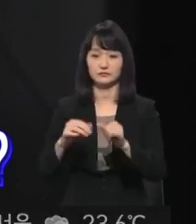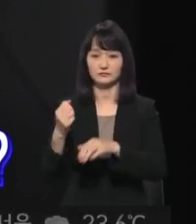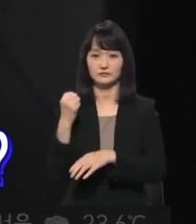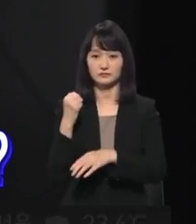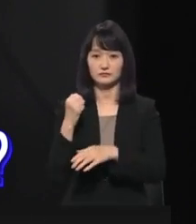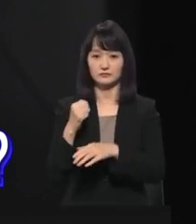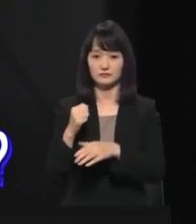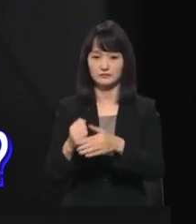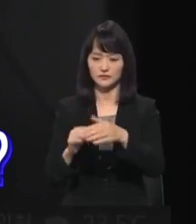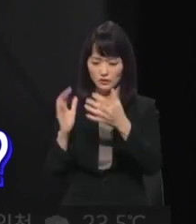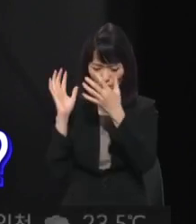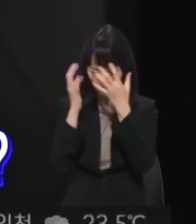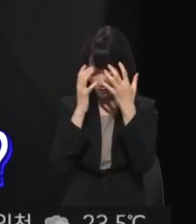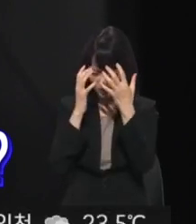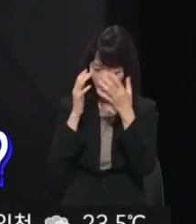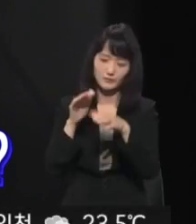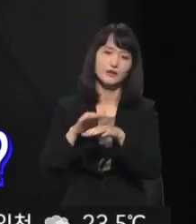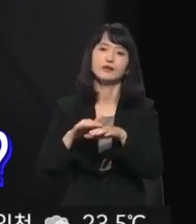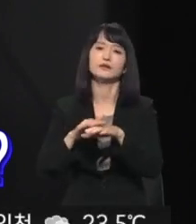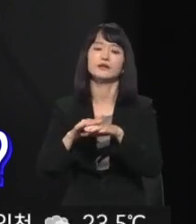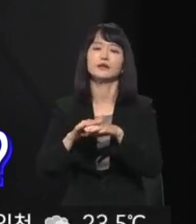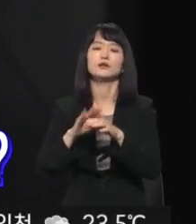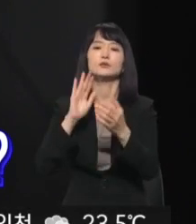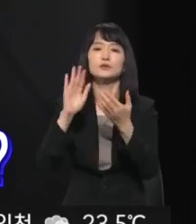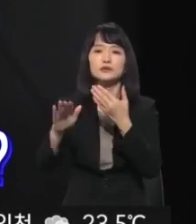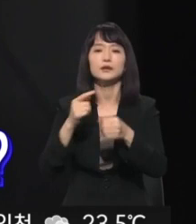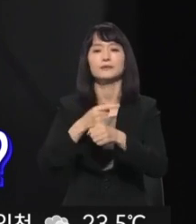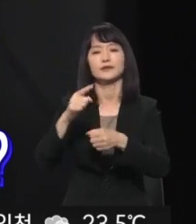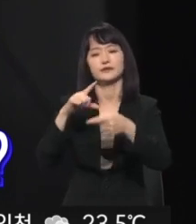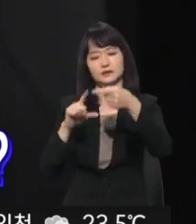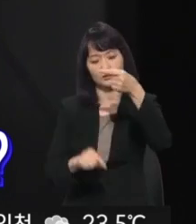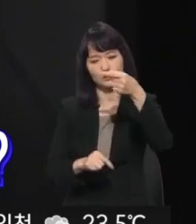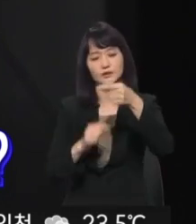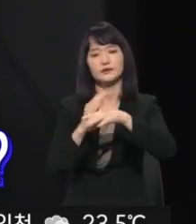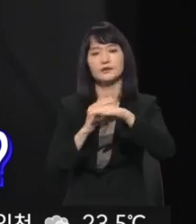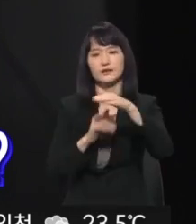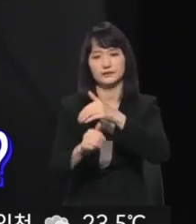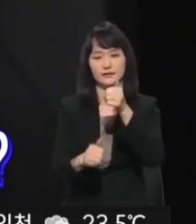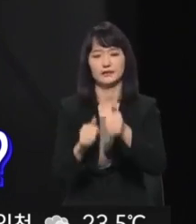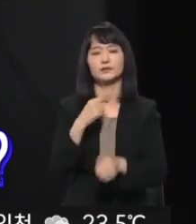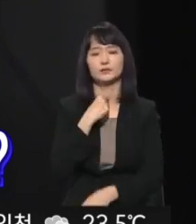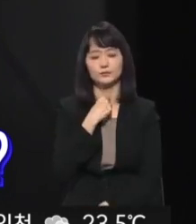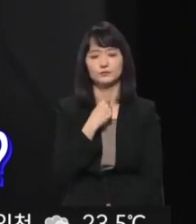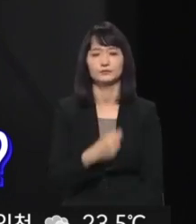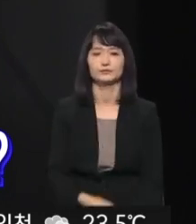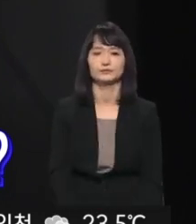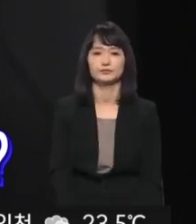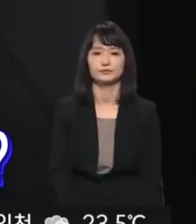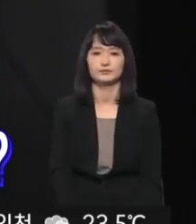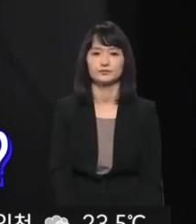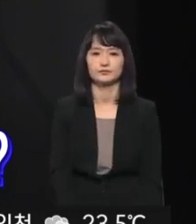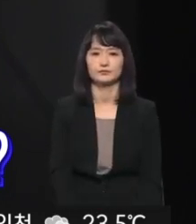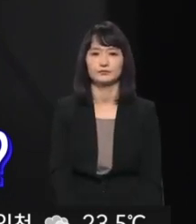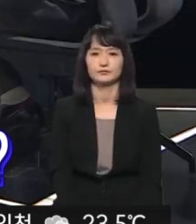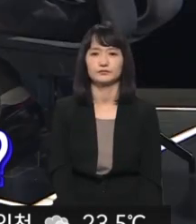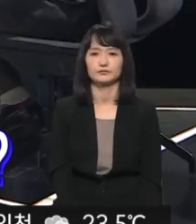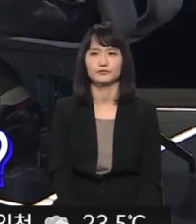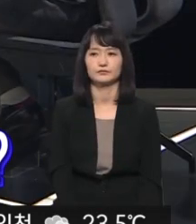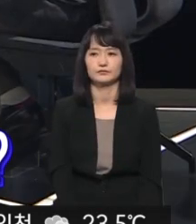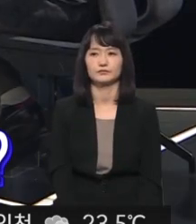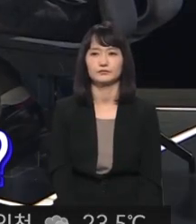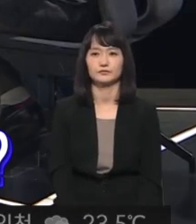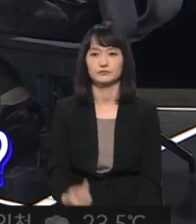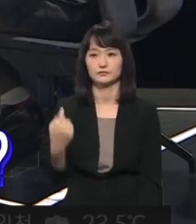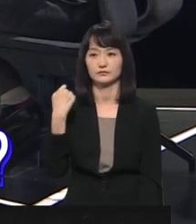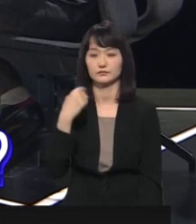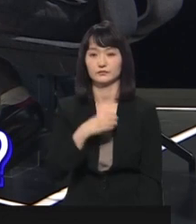가져가고 그리고 이제 전 당대를 1월달에 못해 속하는 것이 일어나지 않을까 싶습니다 예 저는 어제 이은 중에서 박수로 기를